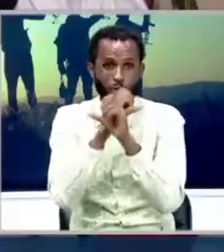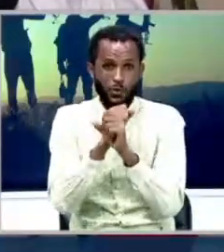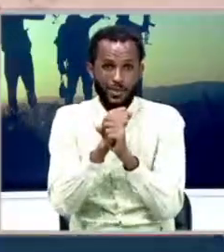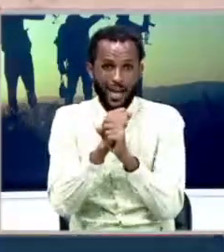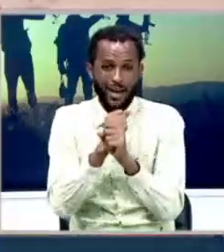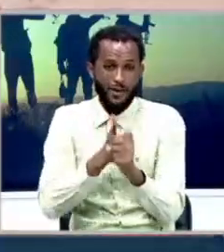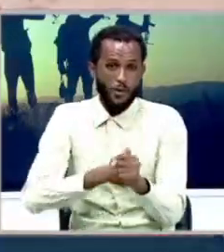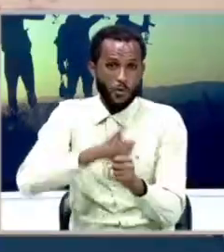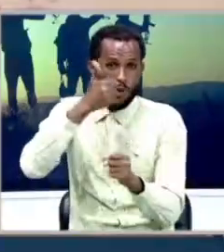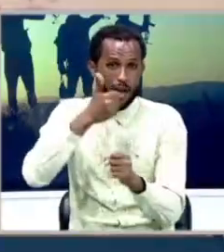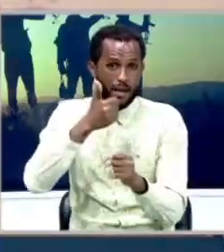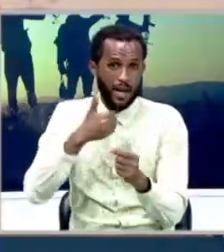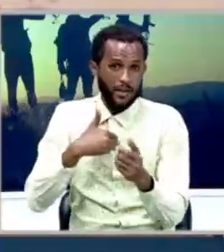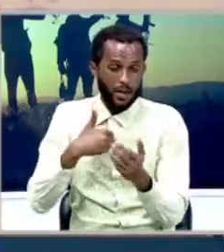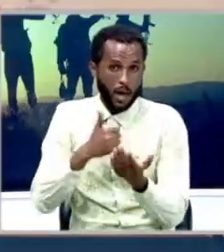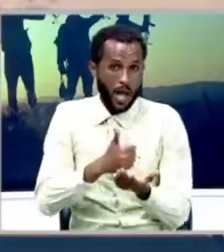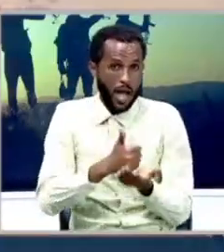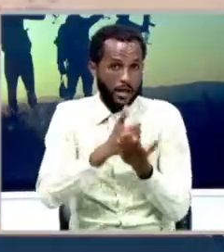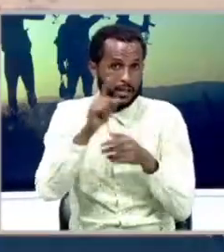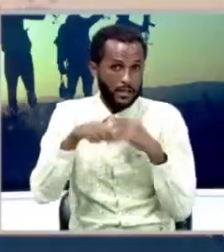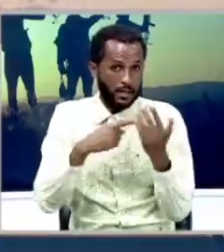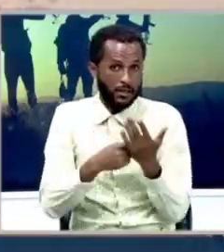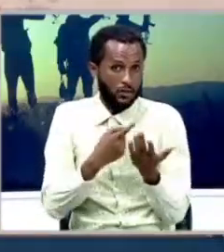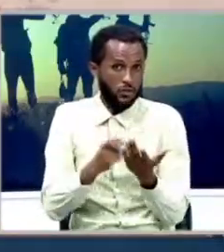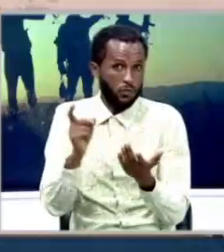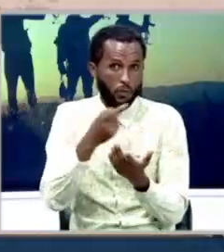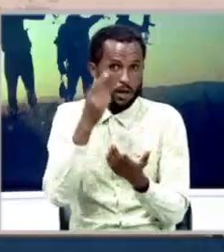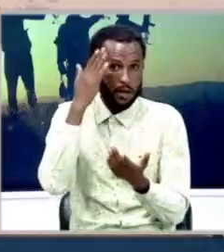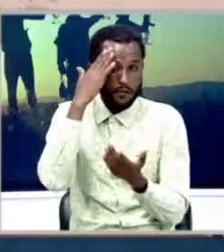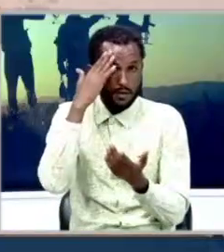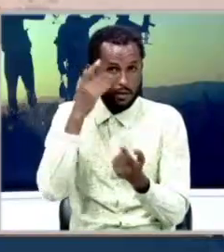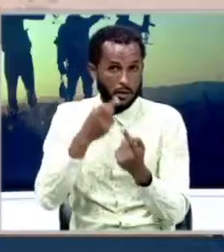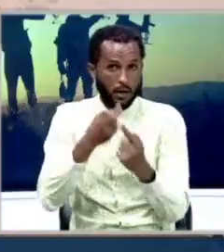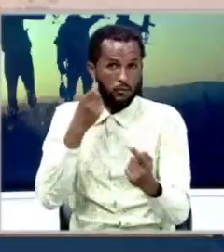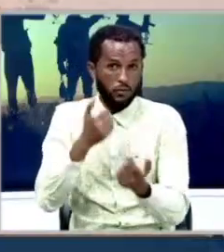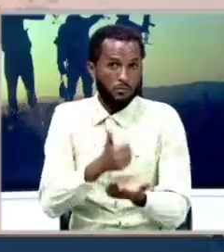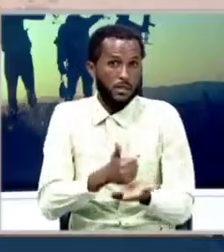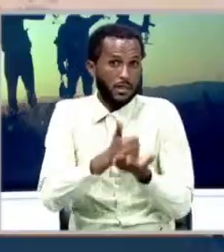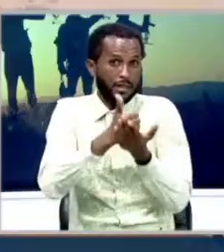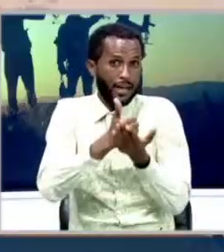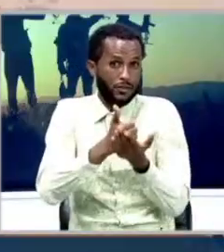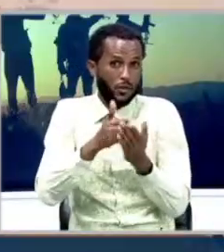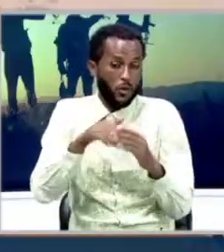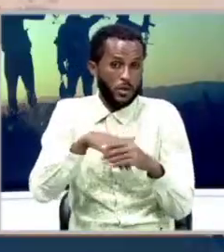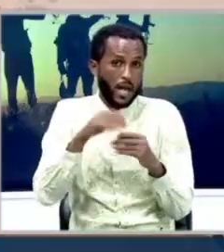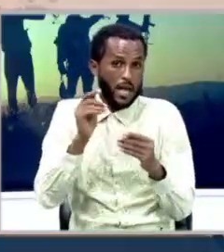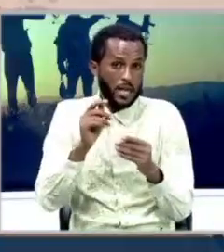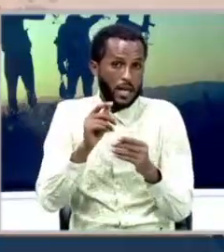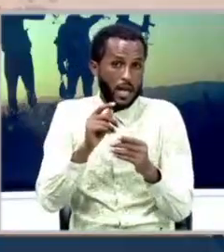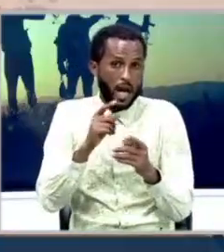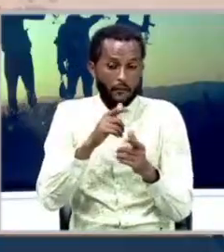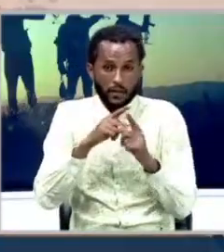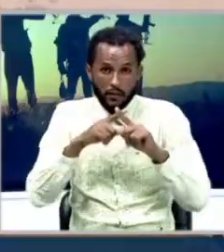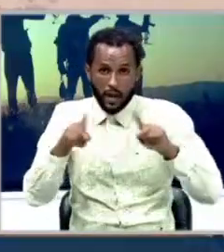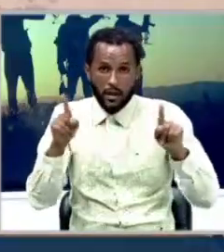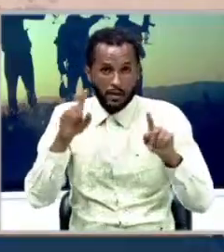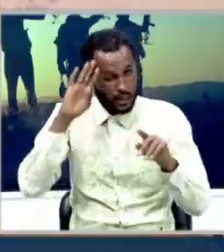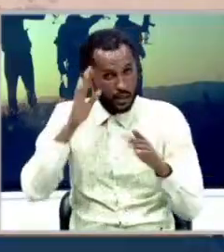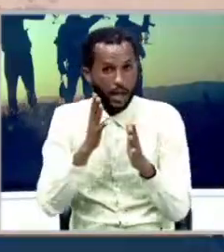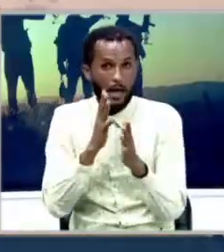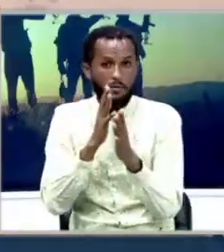ዘለዎ ደጀን ስለዝኾነ እዚ ምዃኑ ፈሊጥና ካብቲ ደጀን ድማ ብፍላይ ሎጂስቲክስ ደቅኻ ምስላት